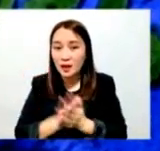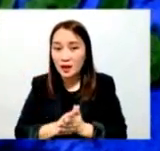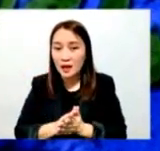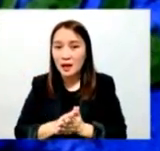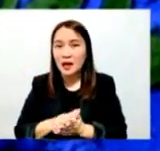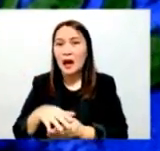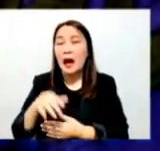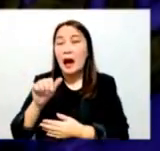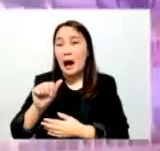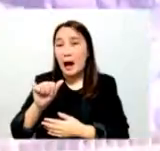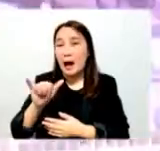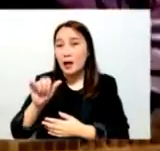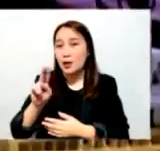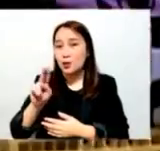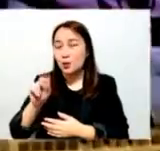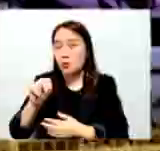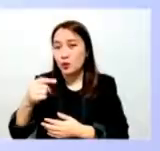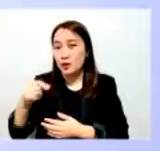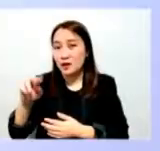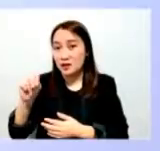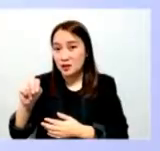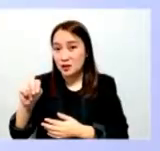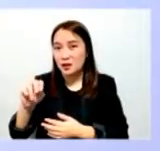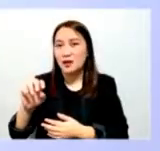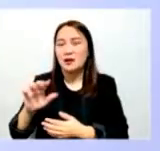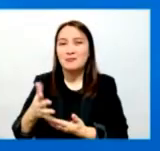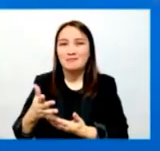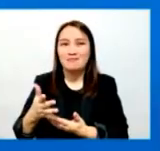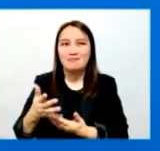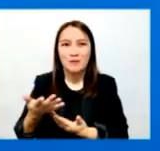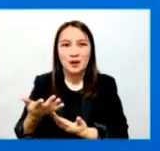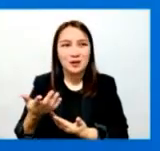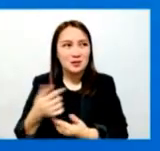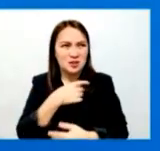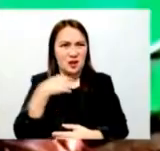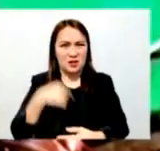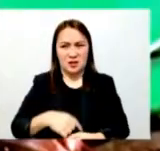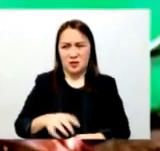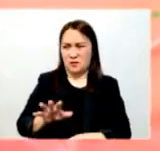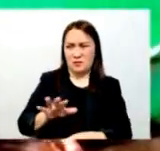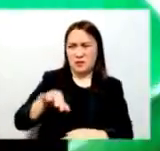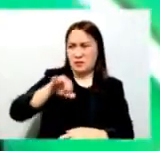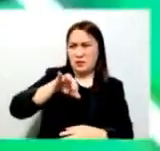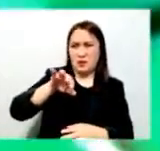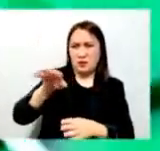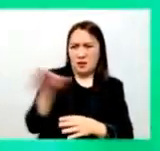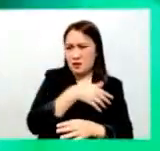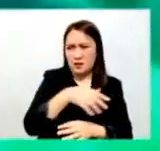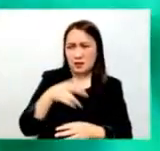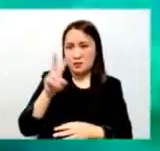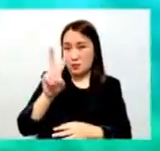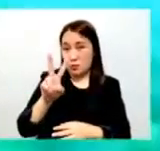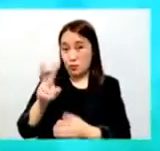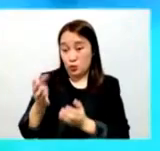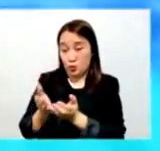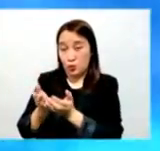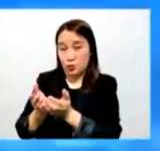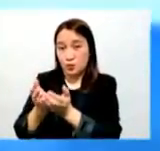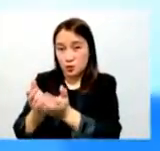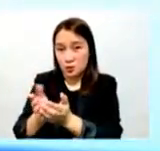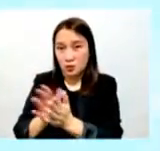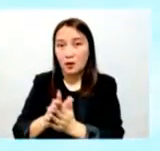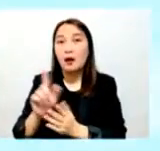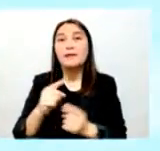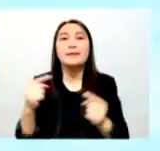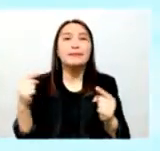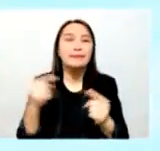Shoal. Siyempre, agad umalma ang China at pinapatanggal ang dalawang barko na Pilipinas. Ito ang komplikasyon. Sa Nobyembre